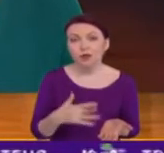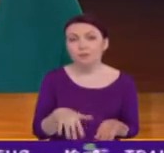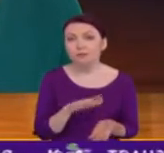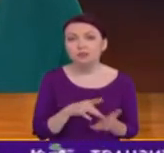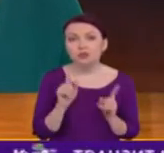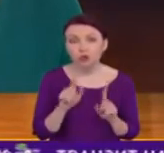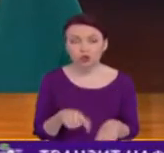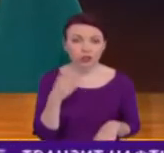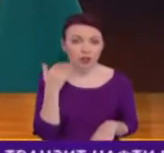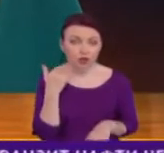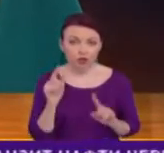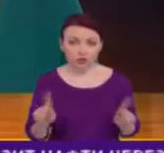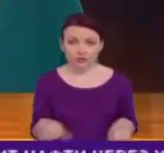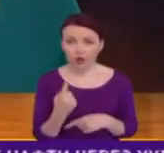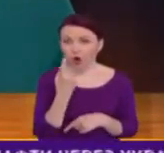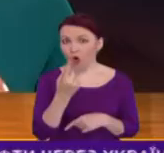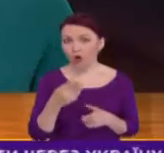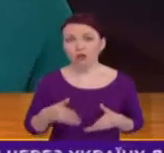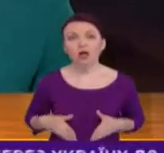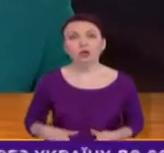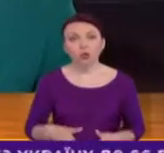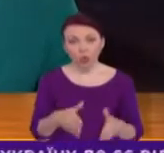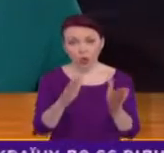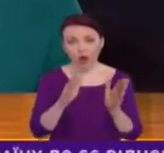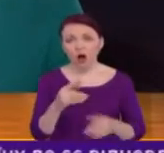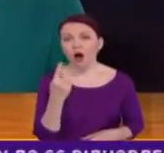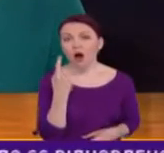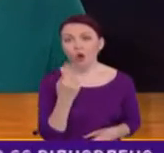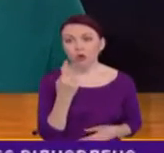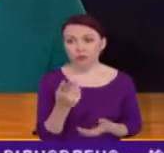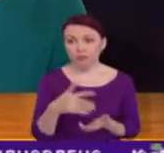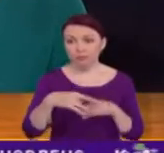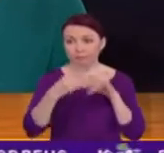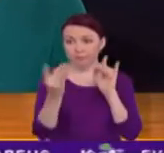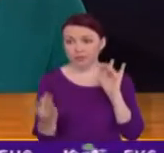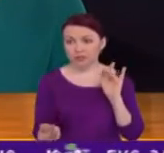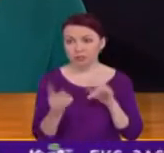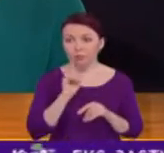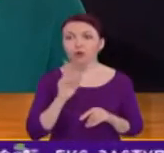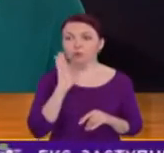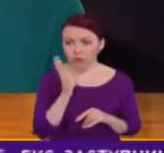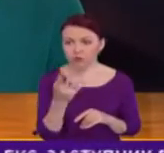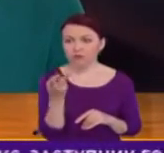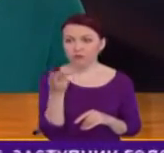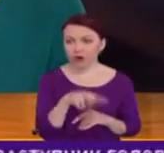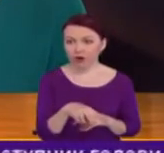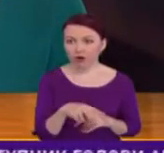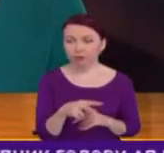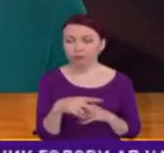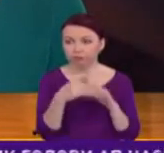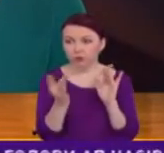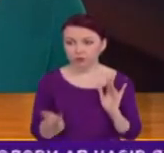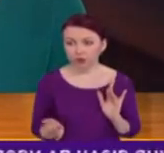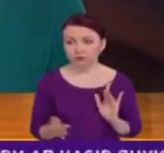організувати, бо там одна дорога, один міст поки що, але буде два.